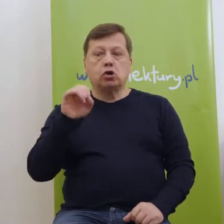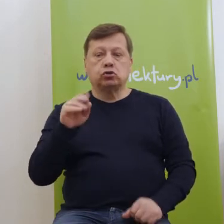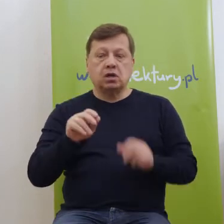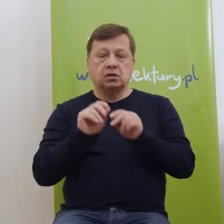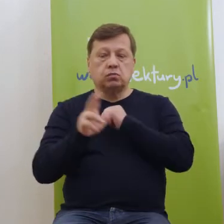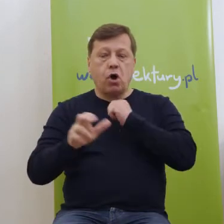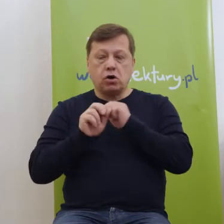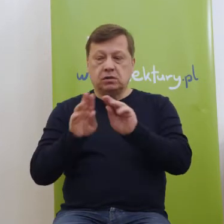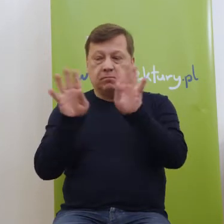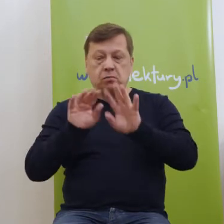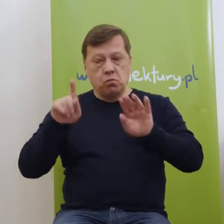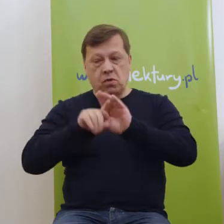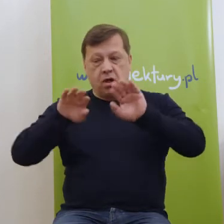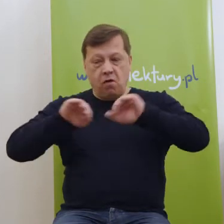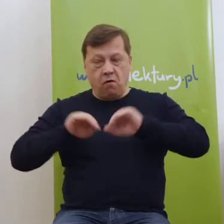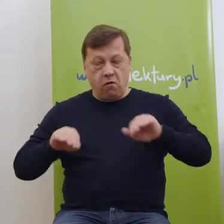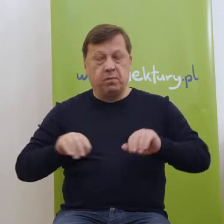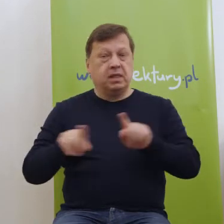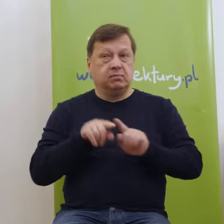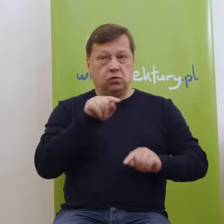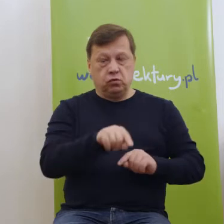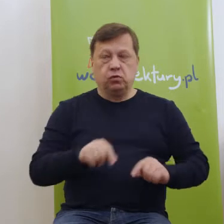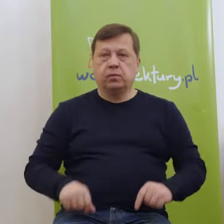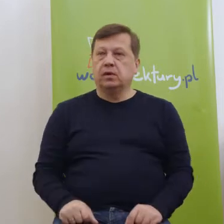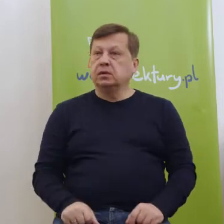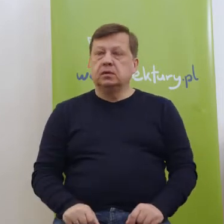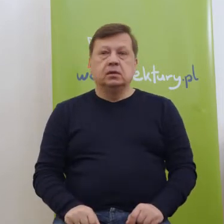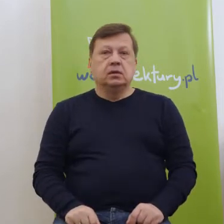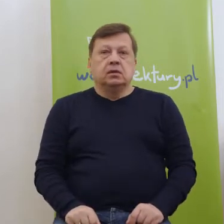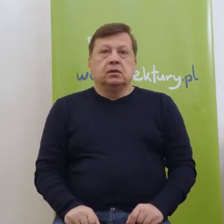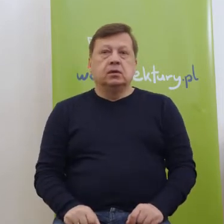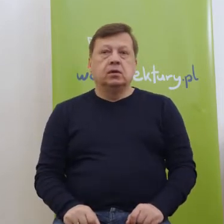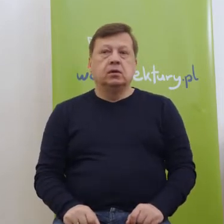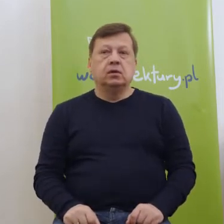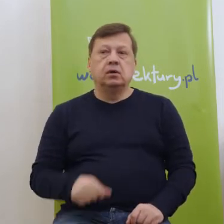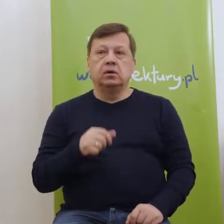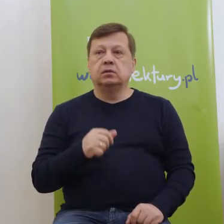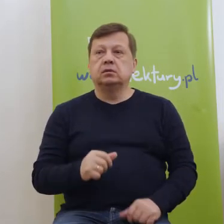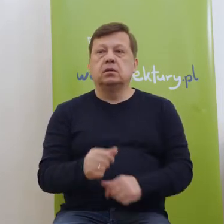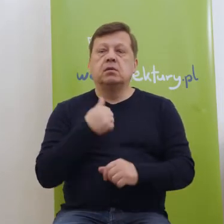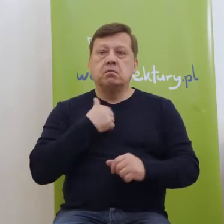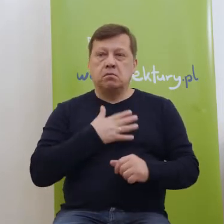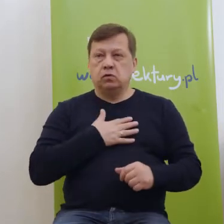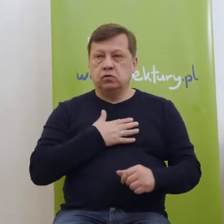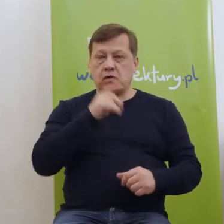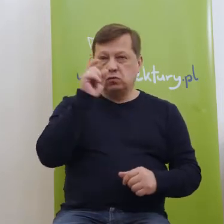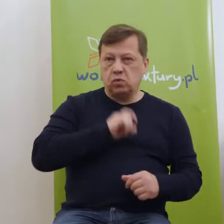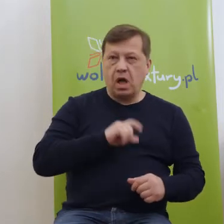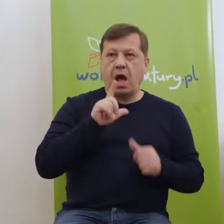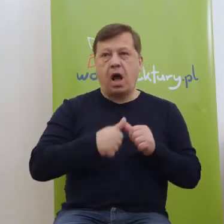I odpowiedzieć sobie na pytanie, gdzie jest jego miejsce. Czy rzeczywiście się czuje zły, czy będzie mu dana szansa na to, żeby było